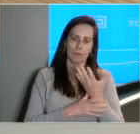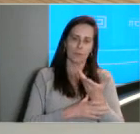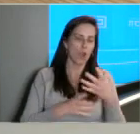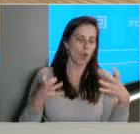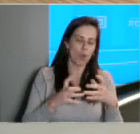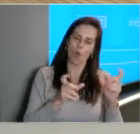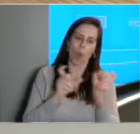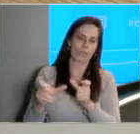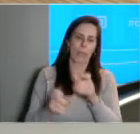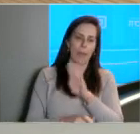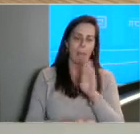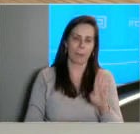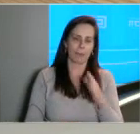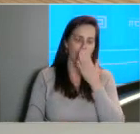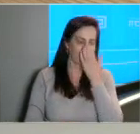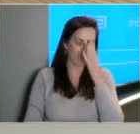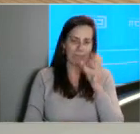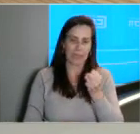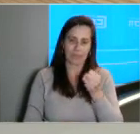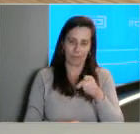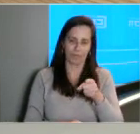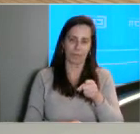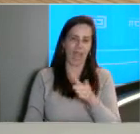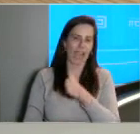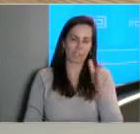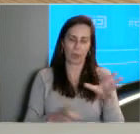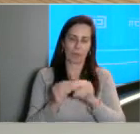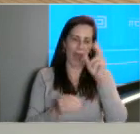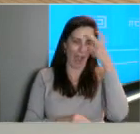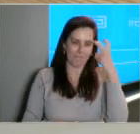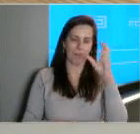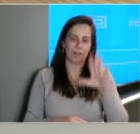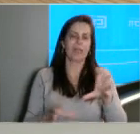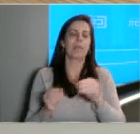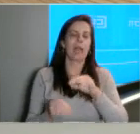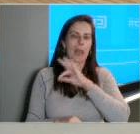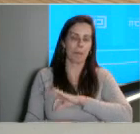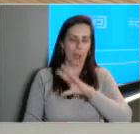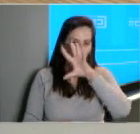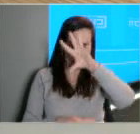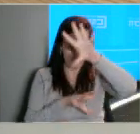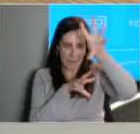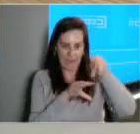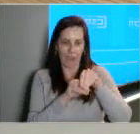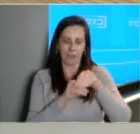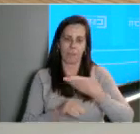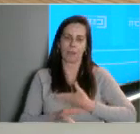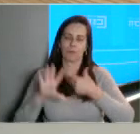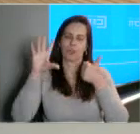איזשהו גוש חוסם לנתניהו, אם מחברים את מרכז השמאל, עם הרשימה המשותפת הערבית ועם ליברמן,